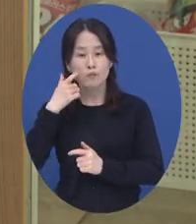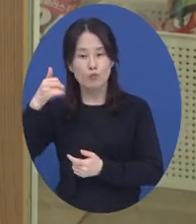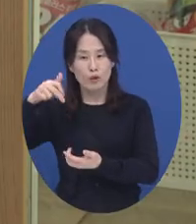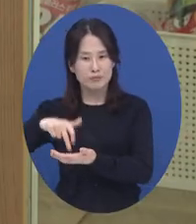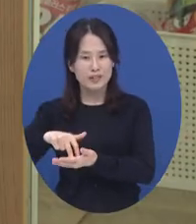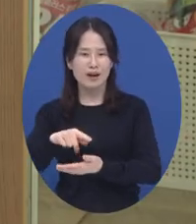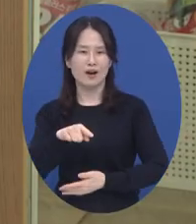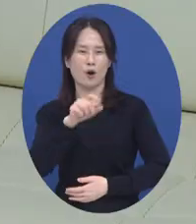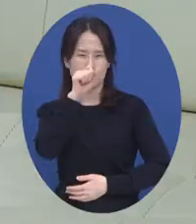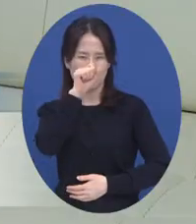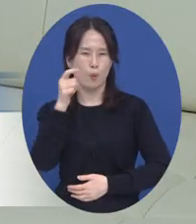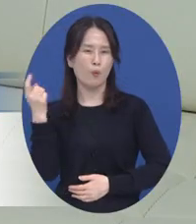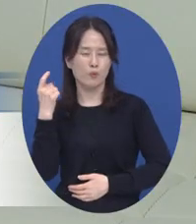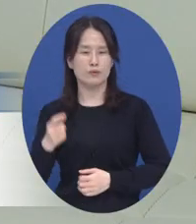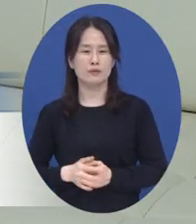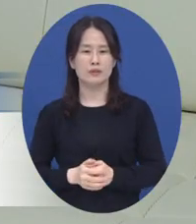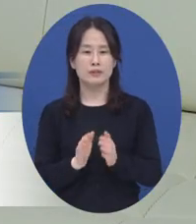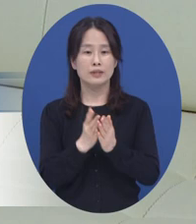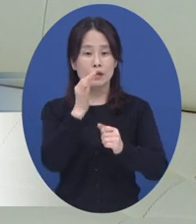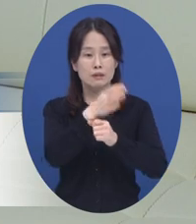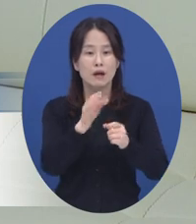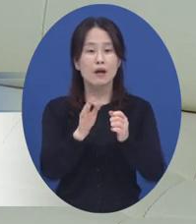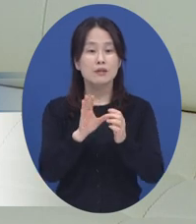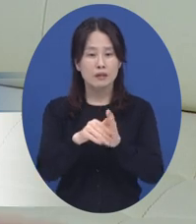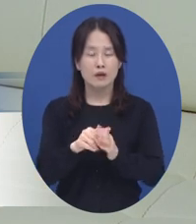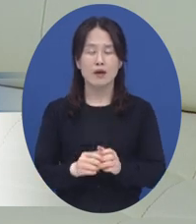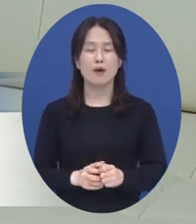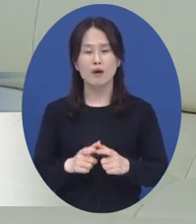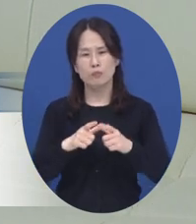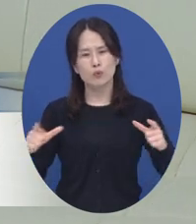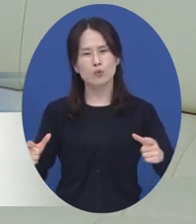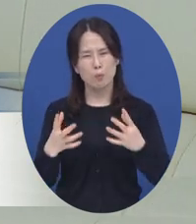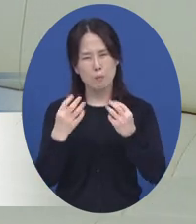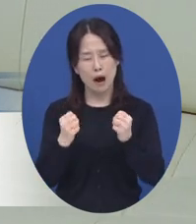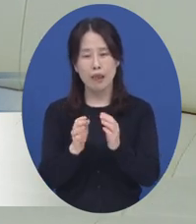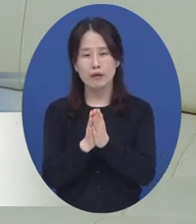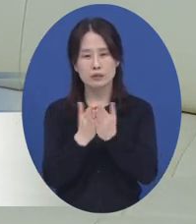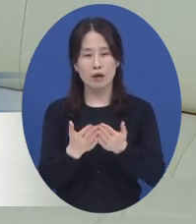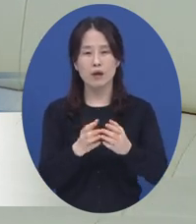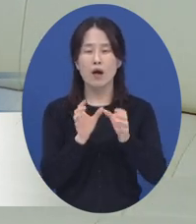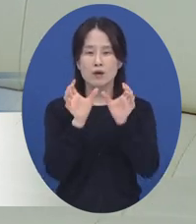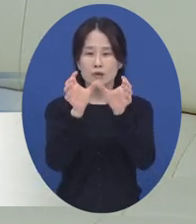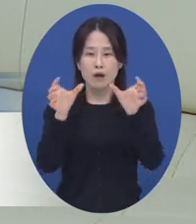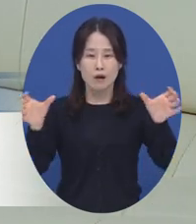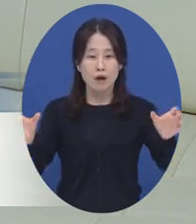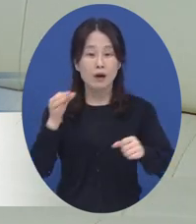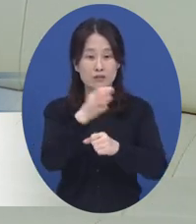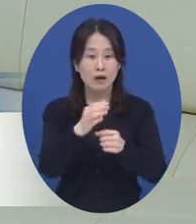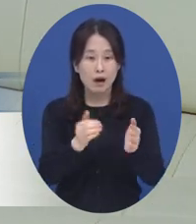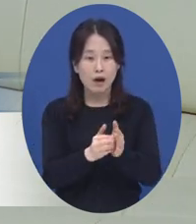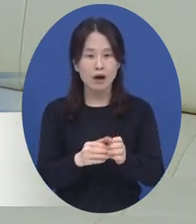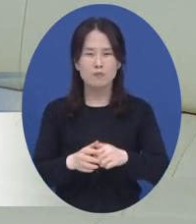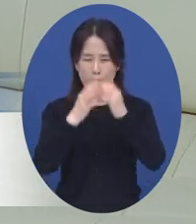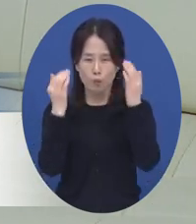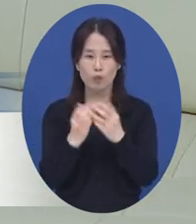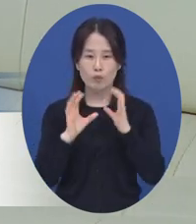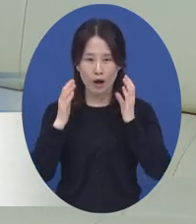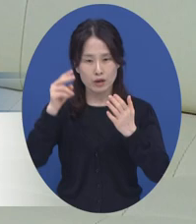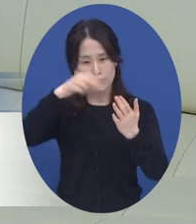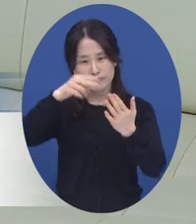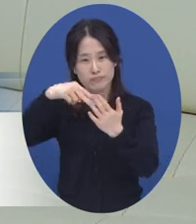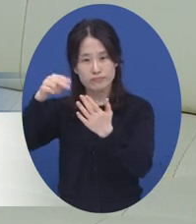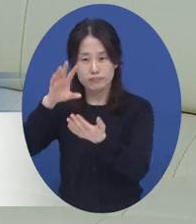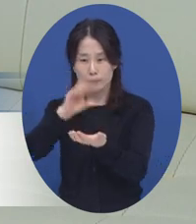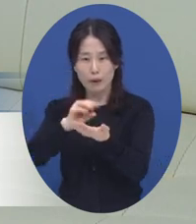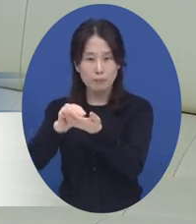좋습니다 해외 살 때 보통 전집을 사 잖아요 전집을 아이가 다 읽는 경우는 거의 없어요 4